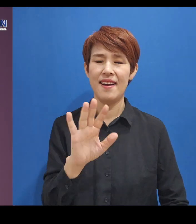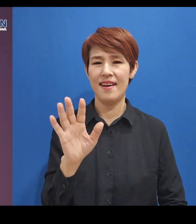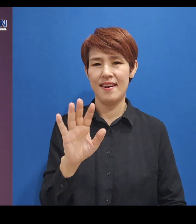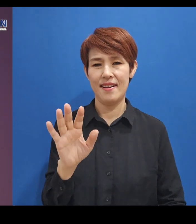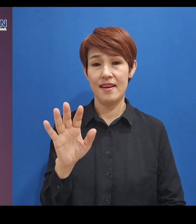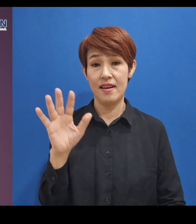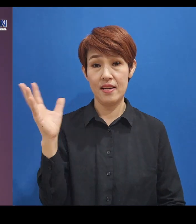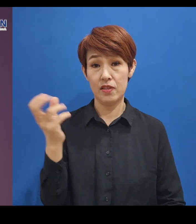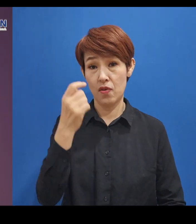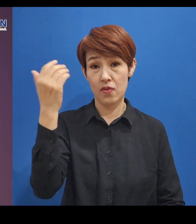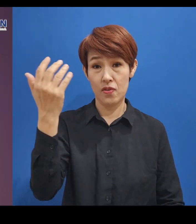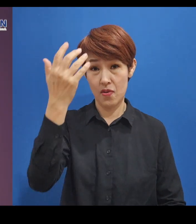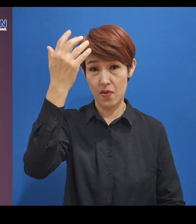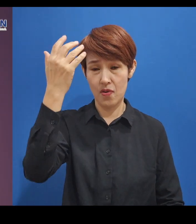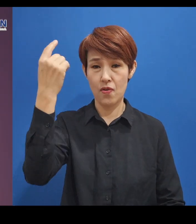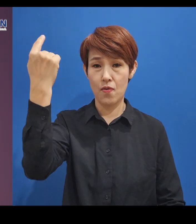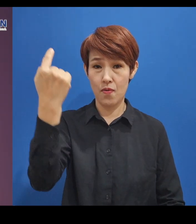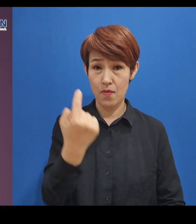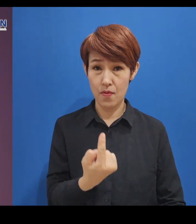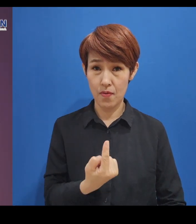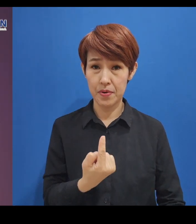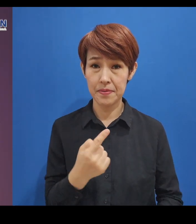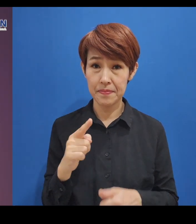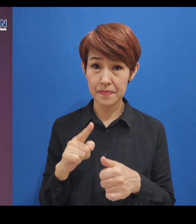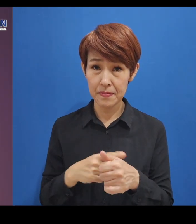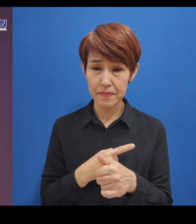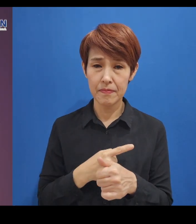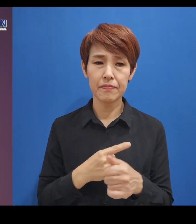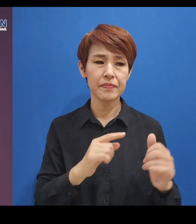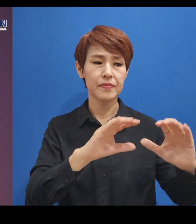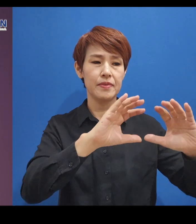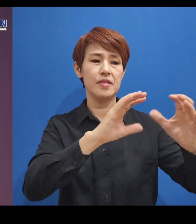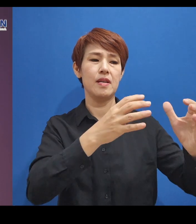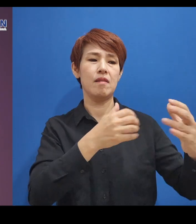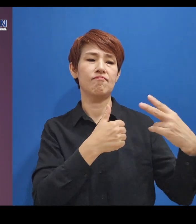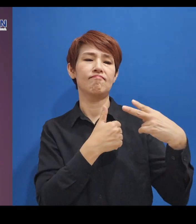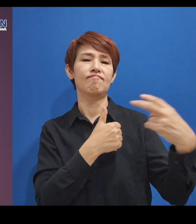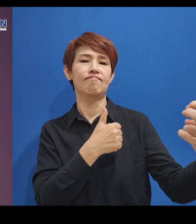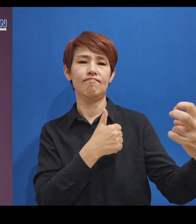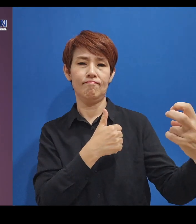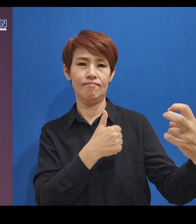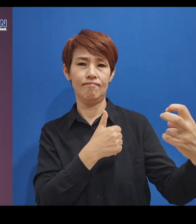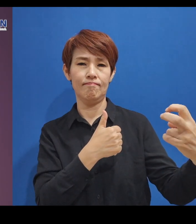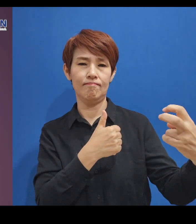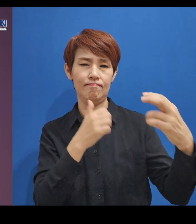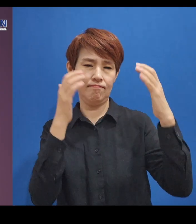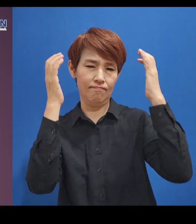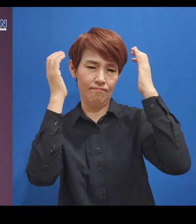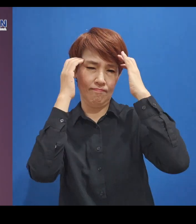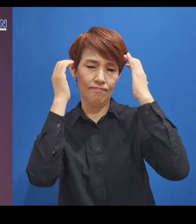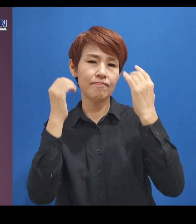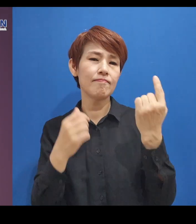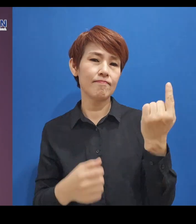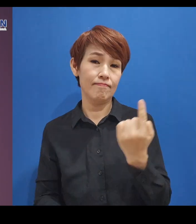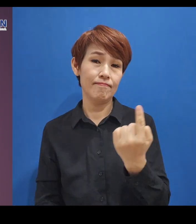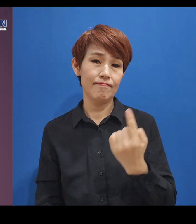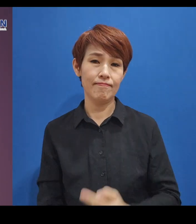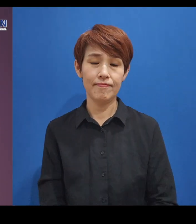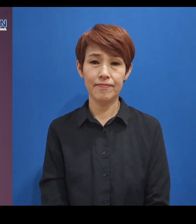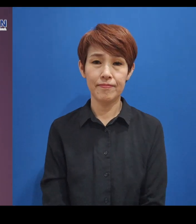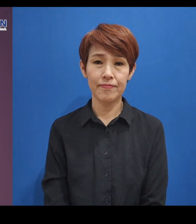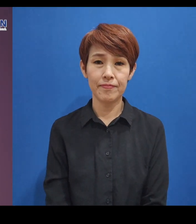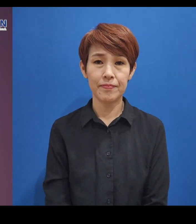오히려 성령이 나를 선택하신 대가로 우리는 세상으로부터 미움을, 박해를 받게 됩니다.